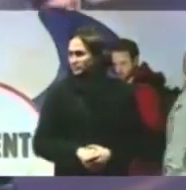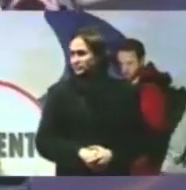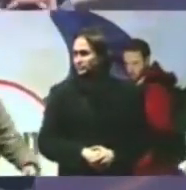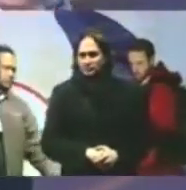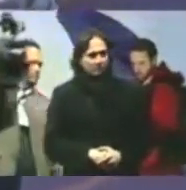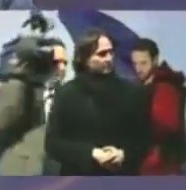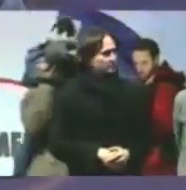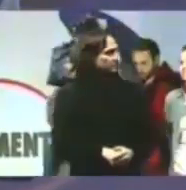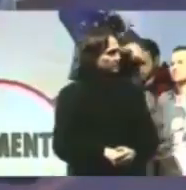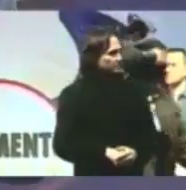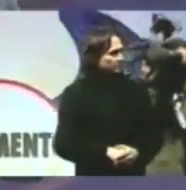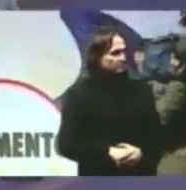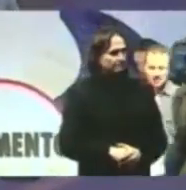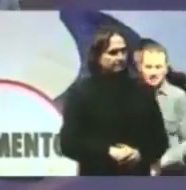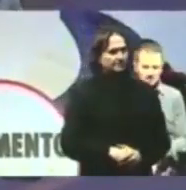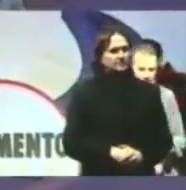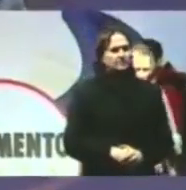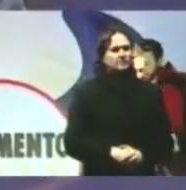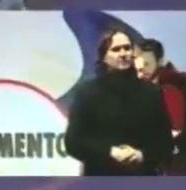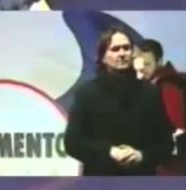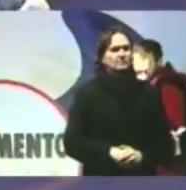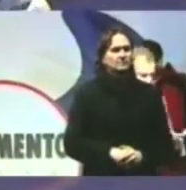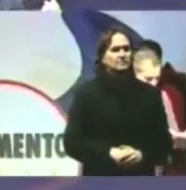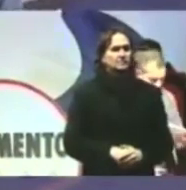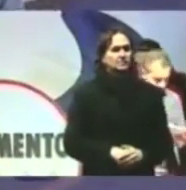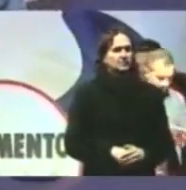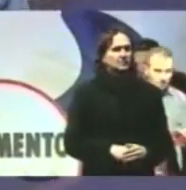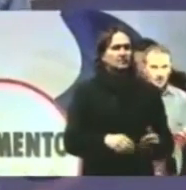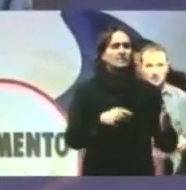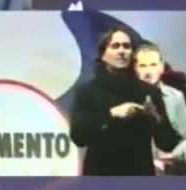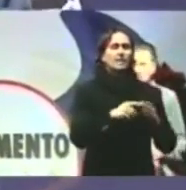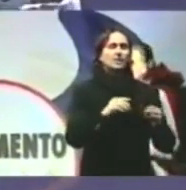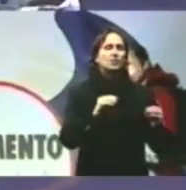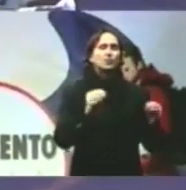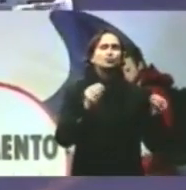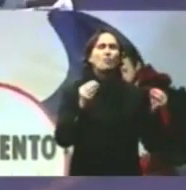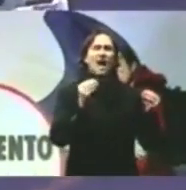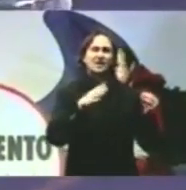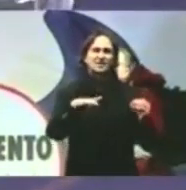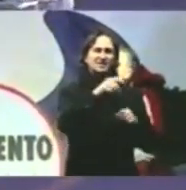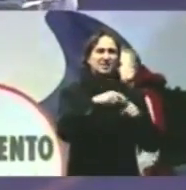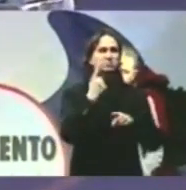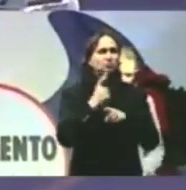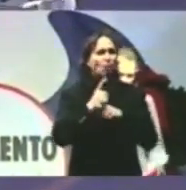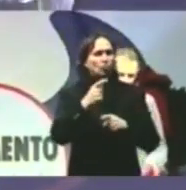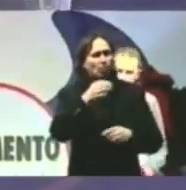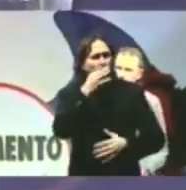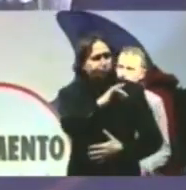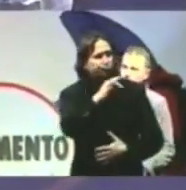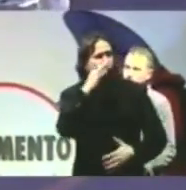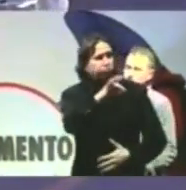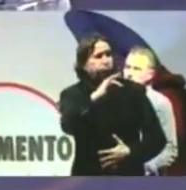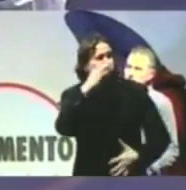I giovani non hanno bisogno di sermoni, hanno bisogno di esempi,